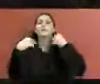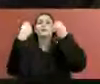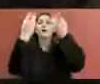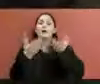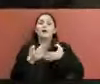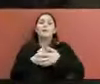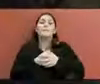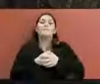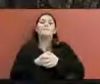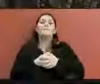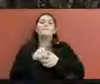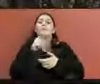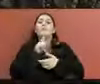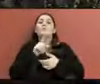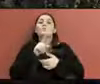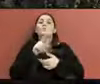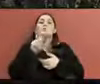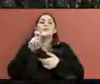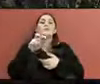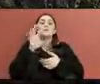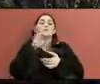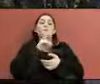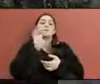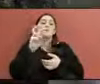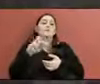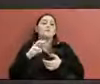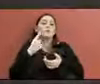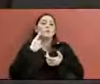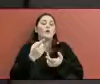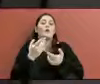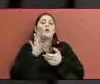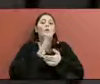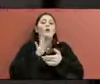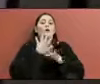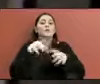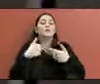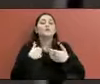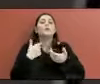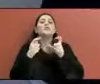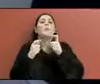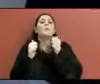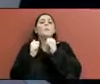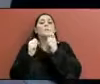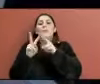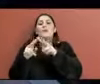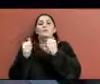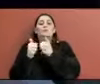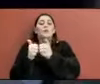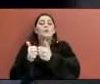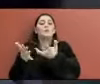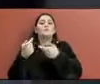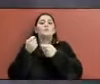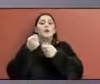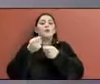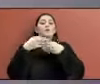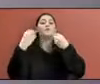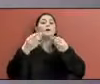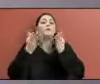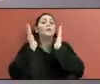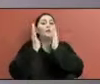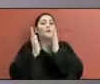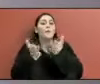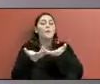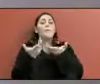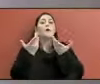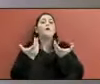anda 108 öğrencimize biz Cemil Meriç'te hizmet vermeye devam ediyoruz. Evet. Ama mekan